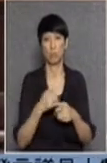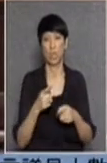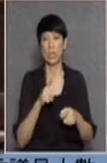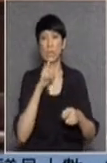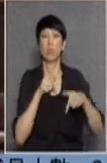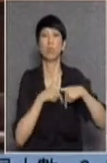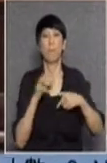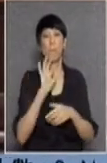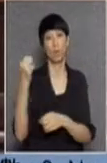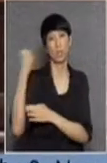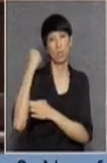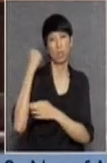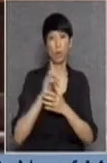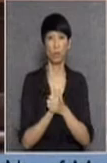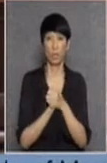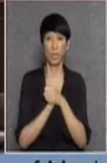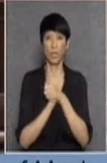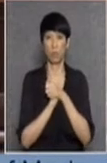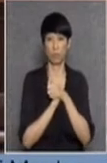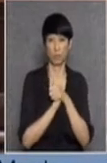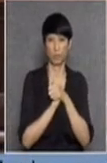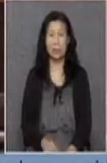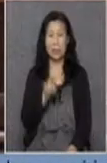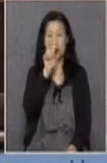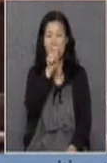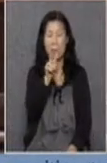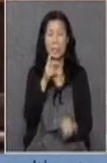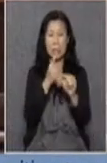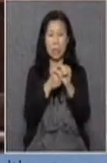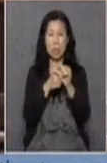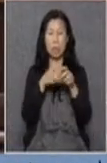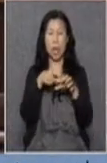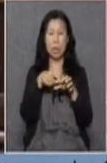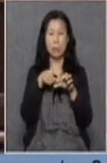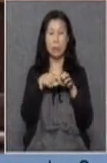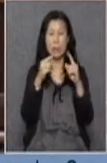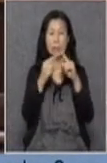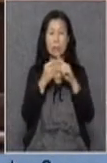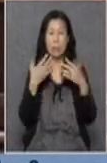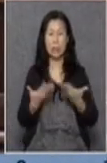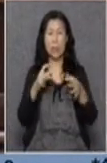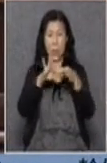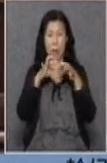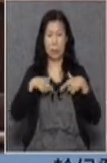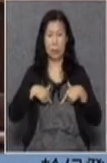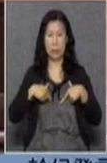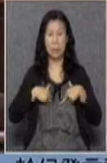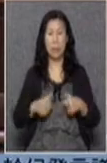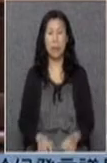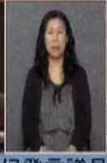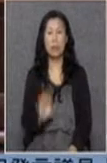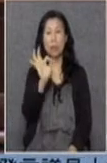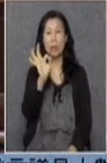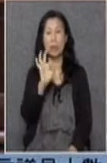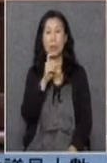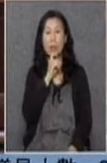力。如果你睇下那個中產其實最關注的東西呢，其實他真的沒有什麼立